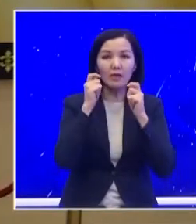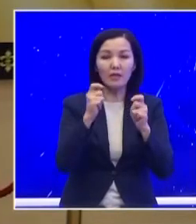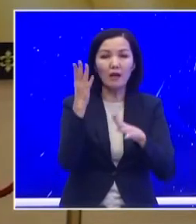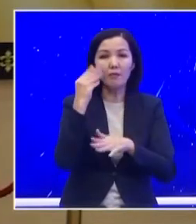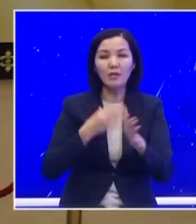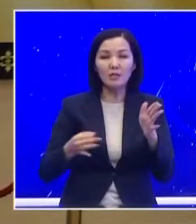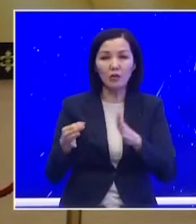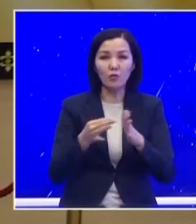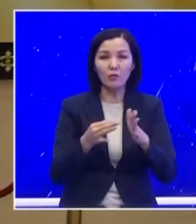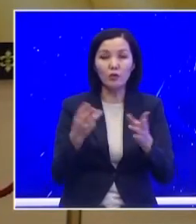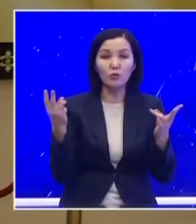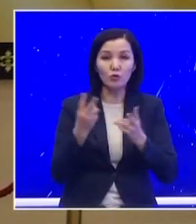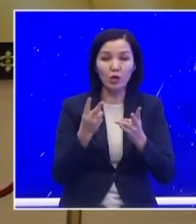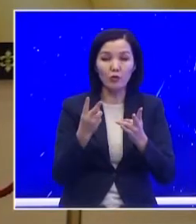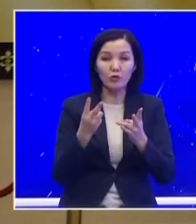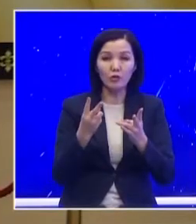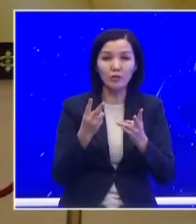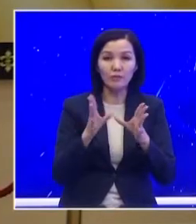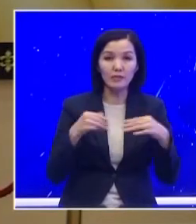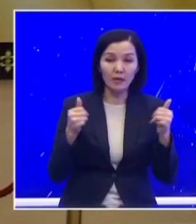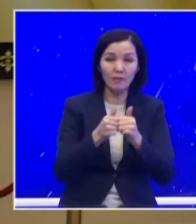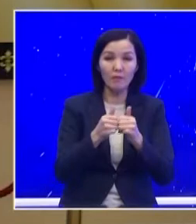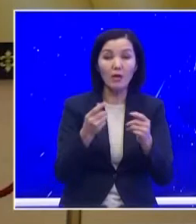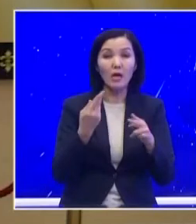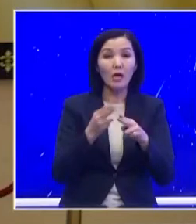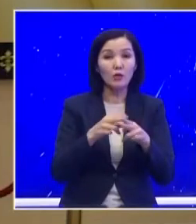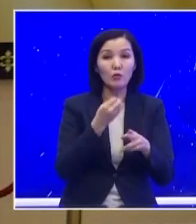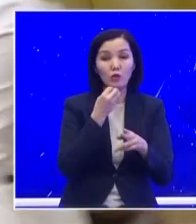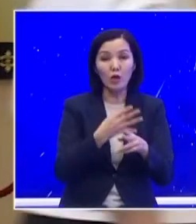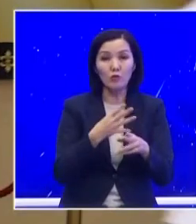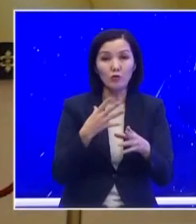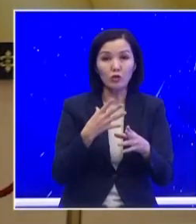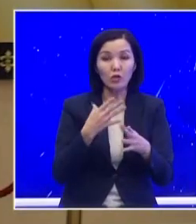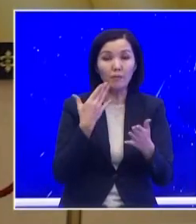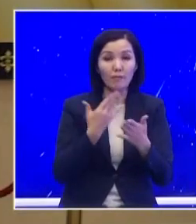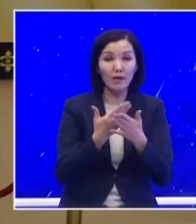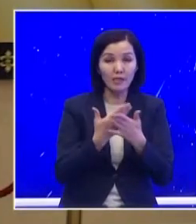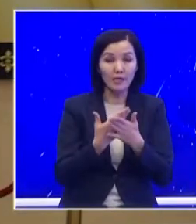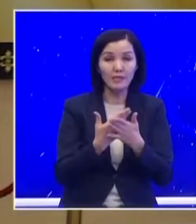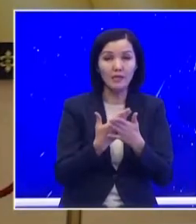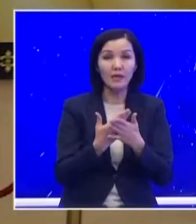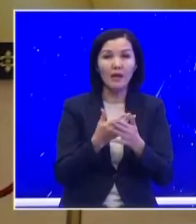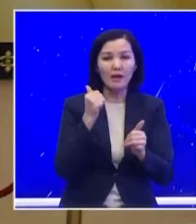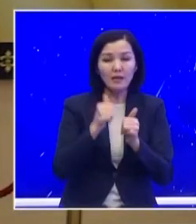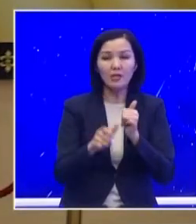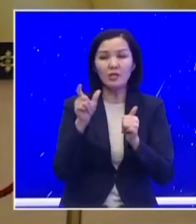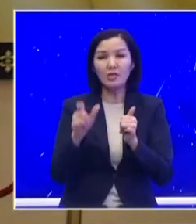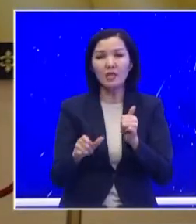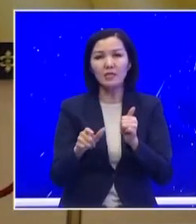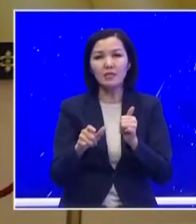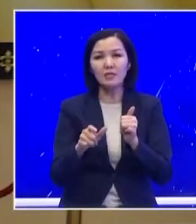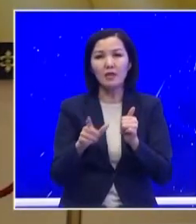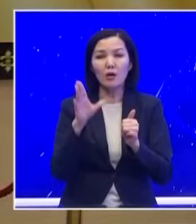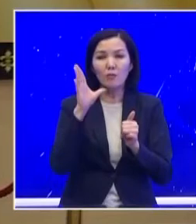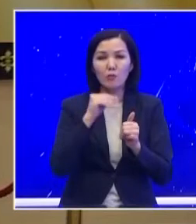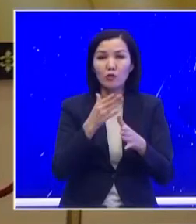алматинской нуждающимся. Поэтому я считаю, это очень хорошие показатели. Я думаю, каждый из нас, если будет по мере своей